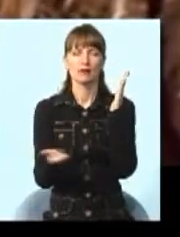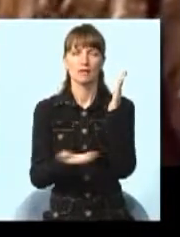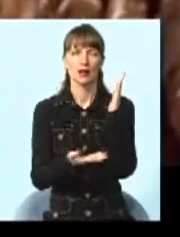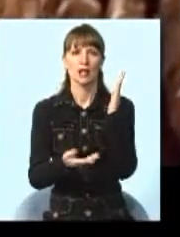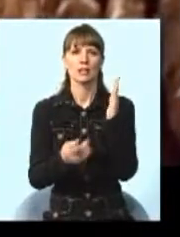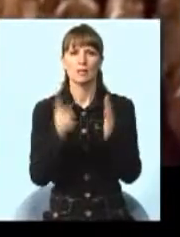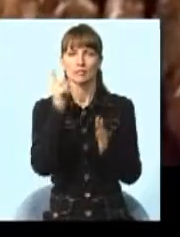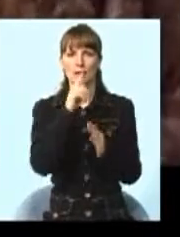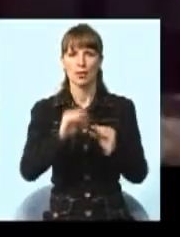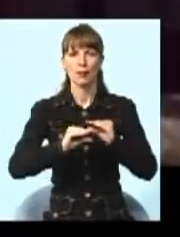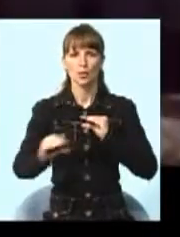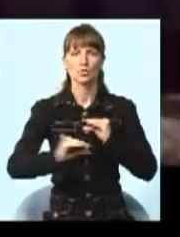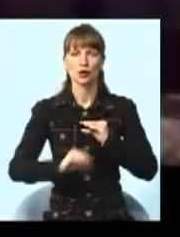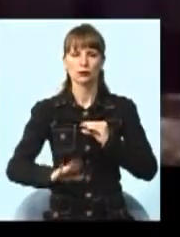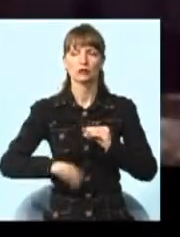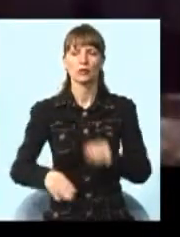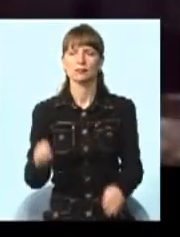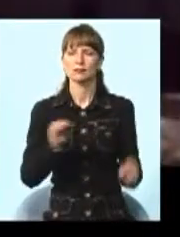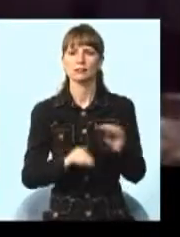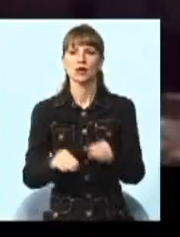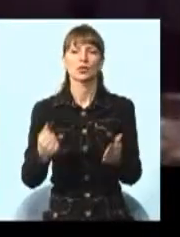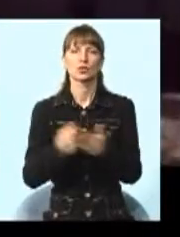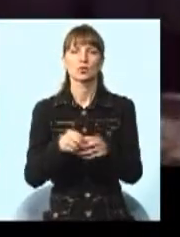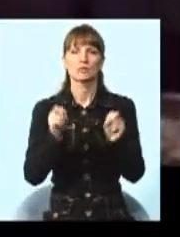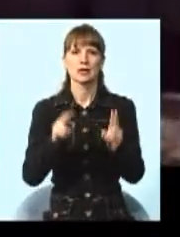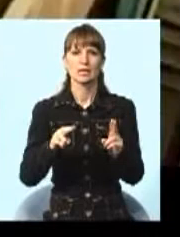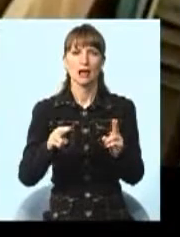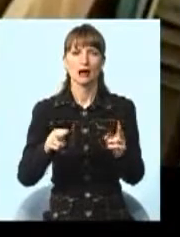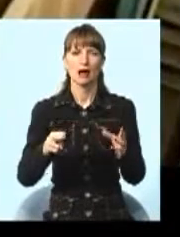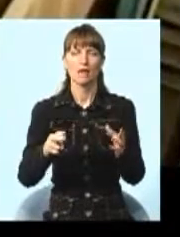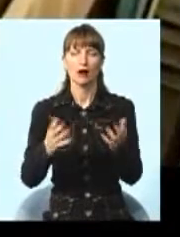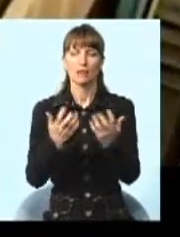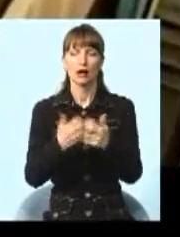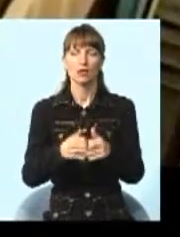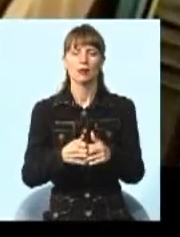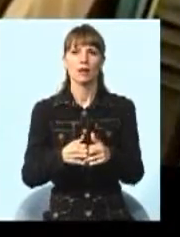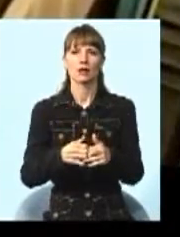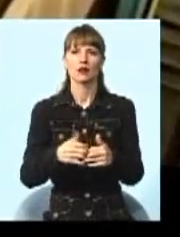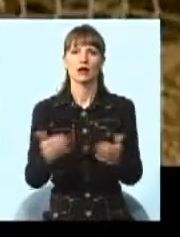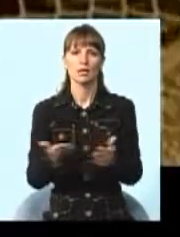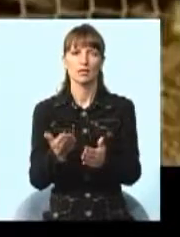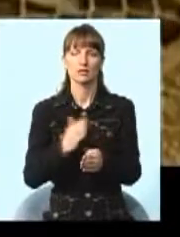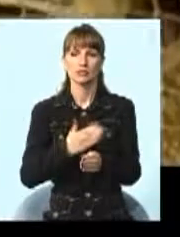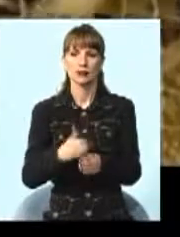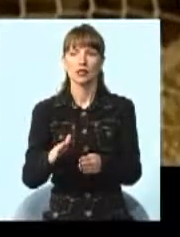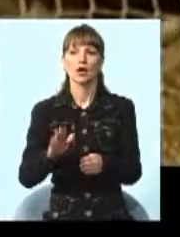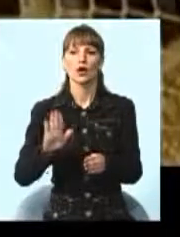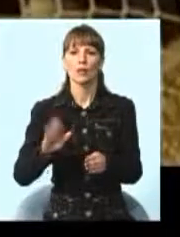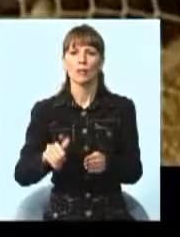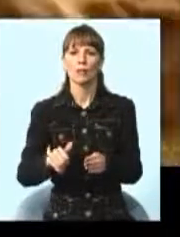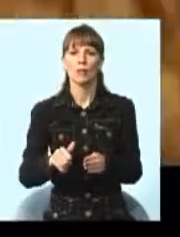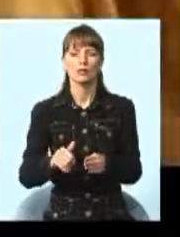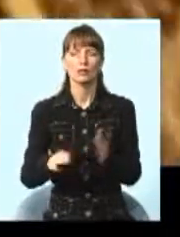розпилюють на невеличкі брусочки. Потім їх кладуть до спеціального барабану, у якому кора відокремлюється. Потім оголену